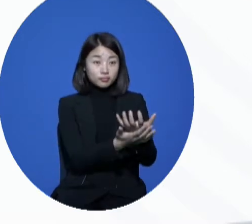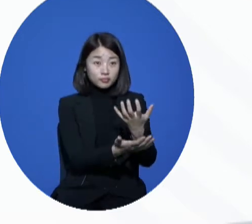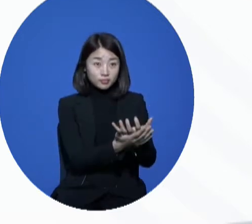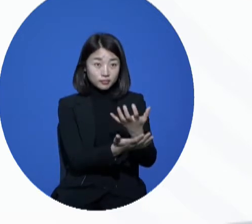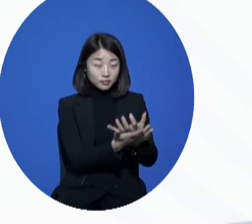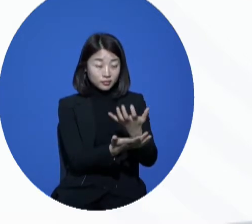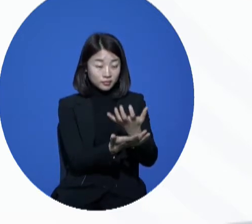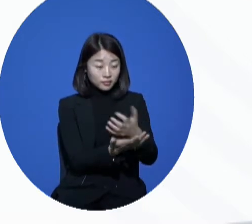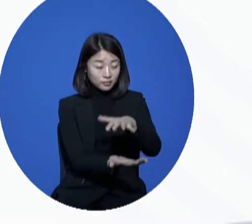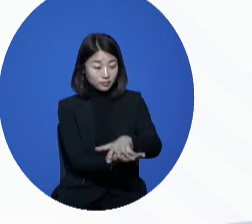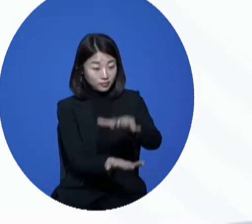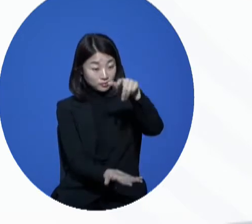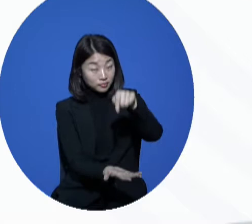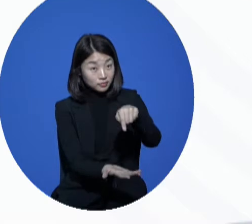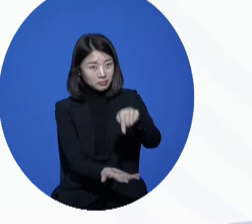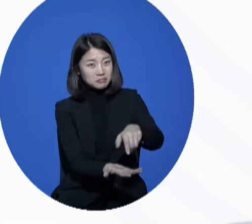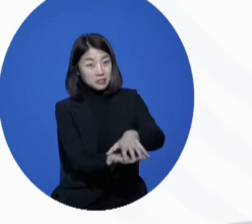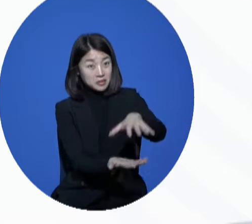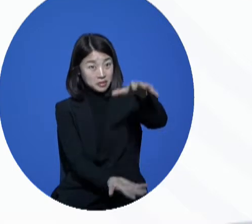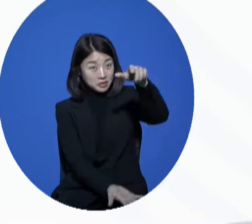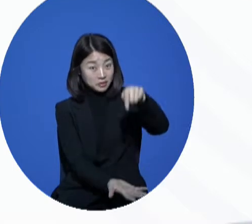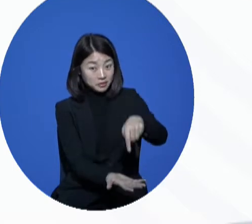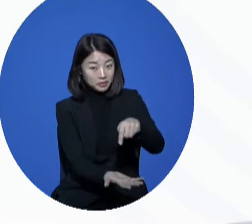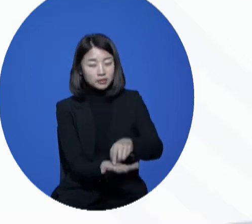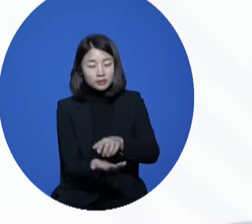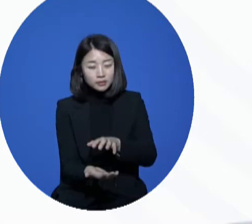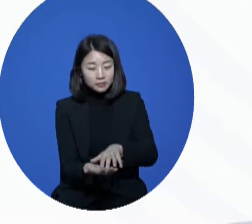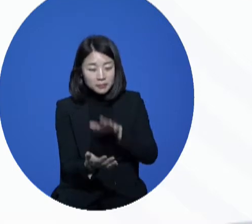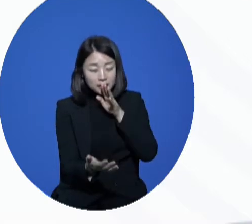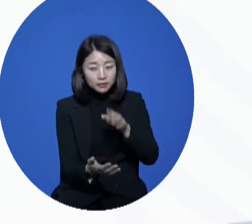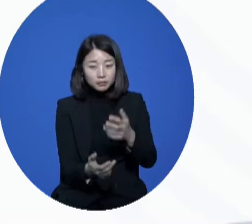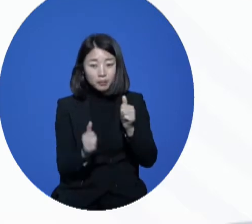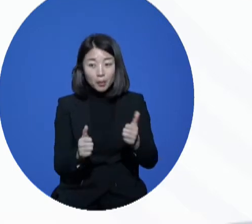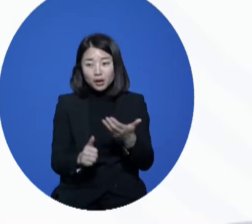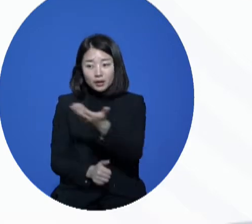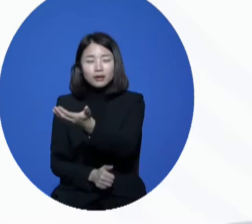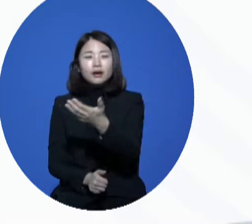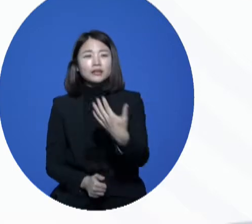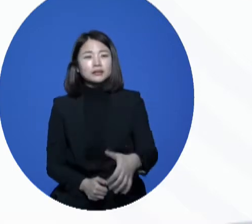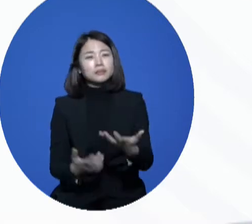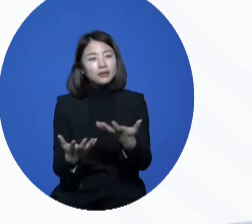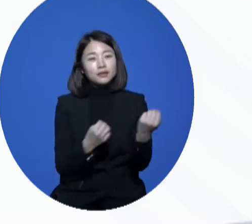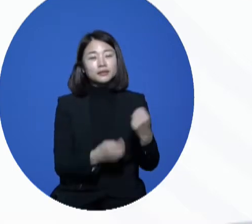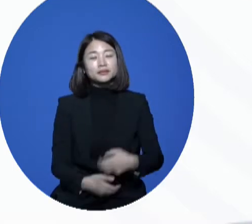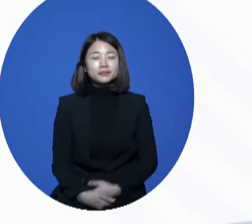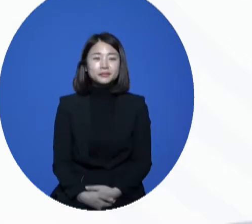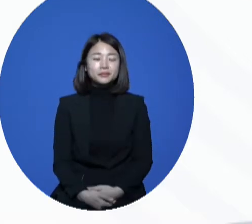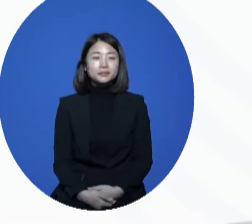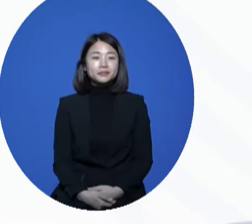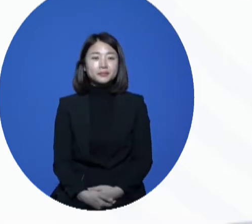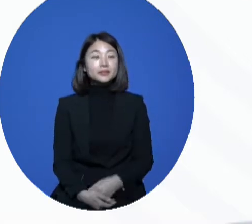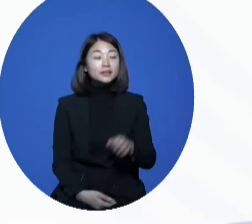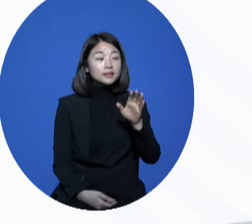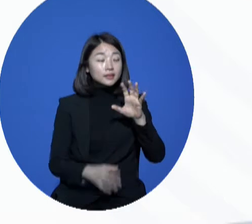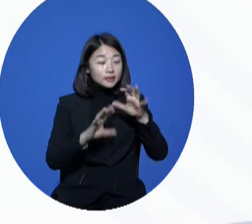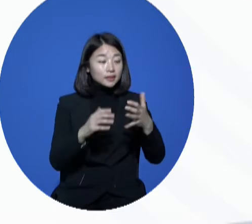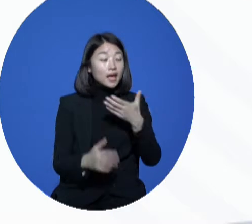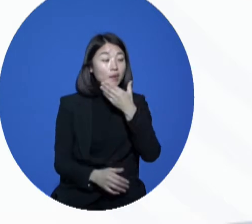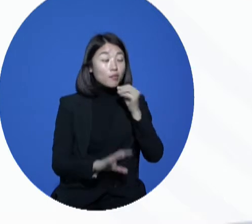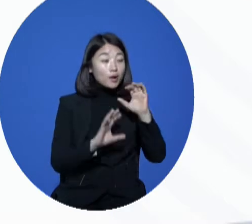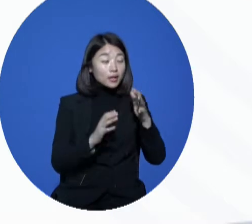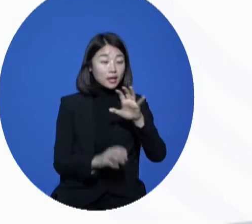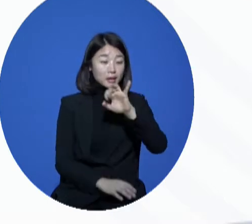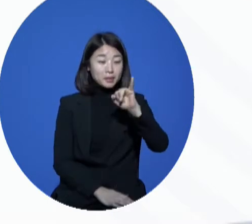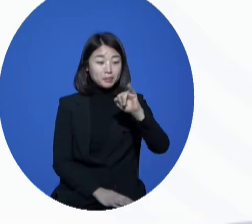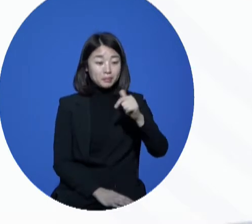문서상에는 존재하지만 실제로는 이것이 다 실천되지 않고 있다는 것입니다. 그렇기 때문에 세상에서 가장 행복한 나라다라고